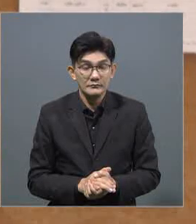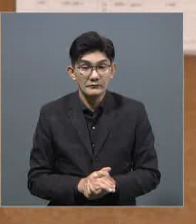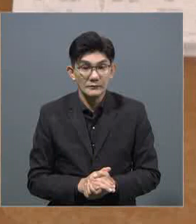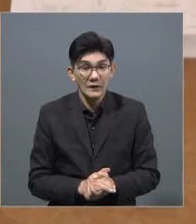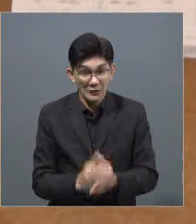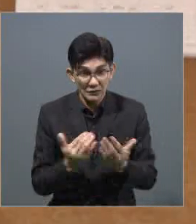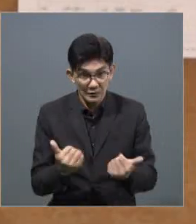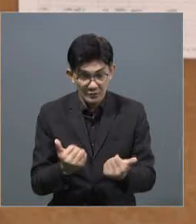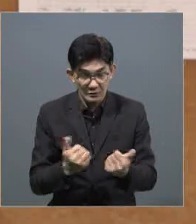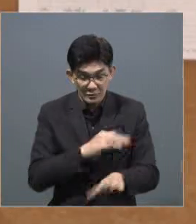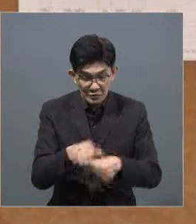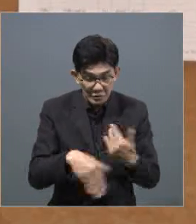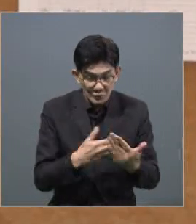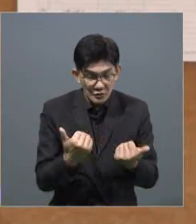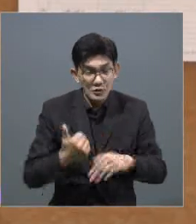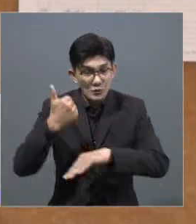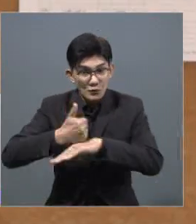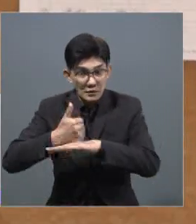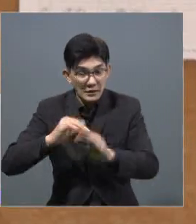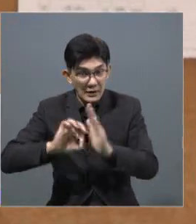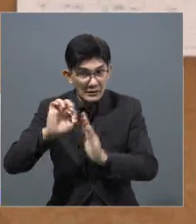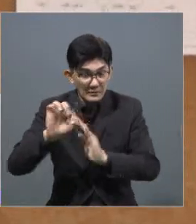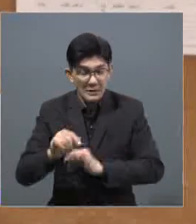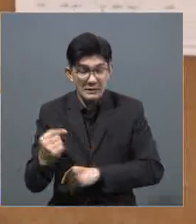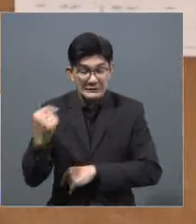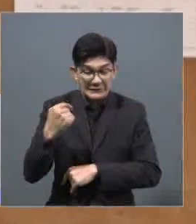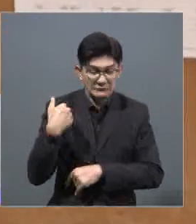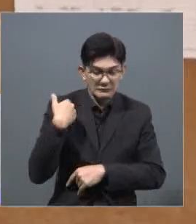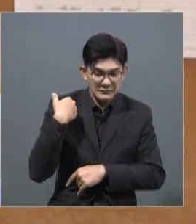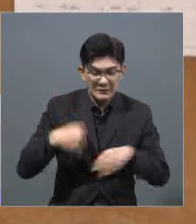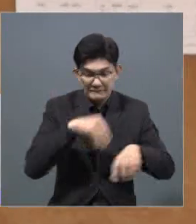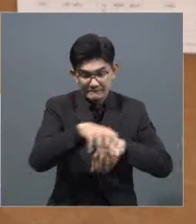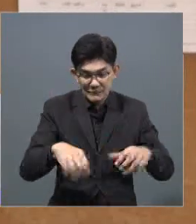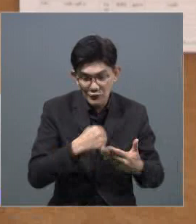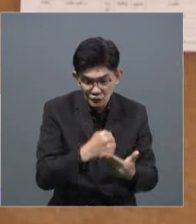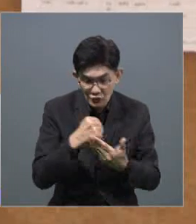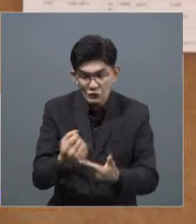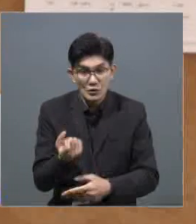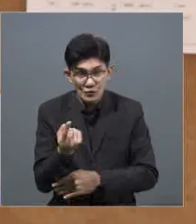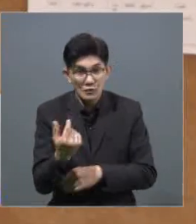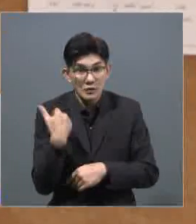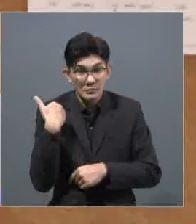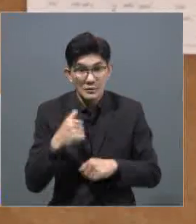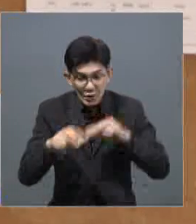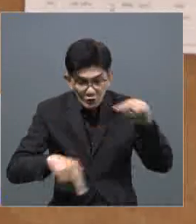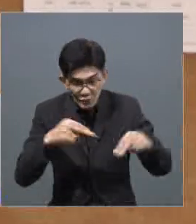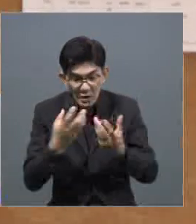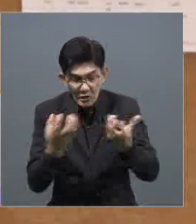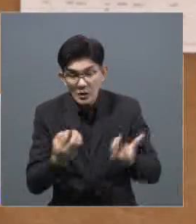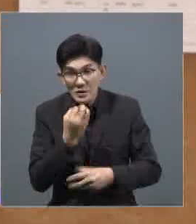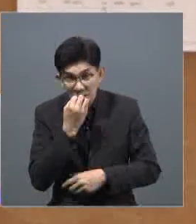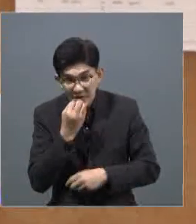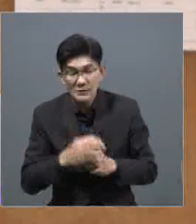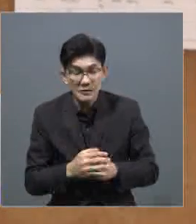แต่ตอนนี้ทุกฝ่ายโดยเฉพาะท่านผู้ว่าการจังหวัดท่านได้สั่งการให้ทุกหน่วยงานเข้าในพื้นที่ทั้งในการดูแลเรื่องอาหารการกินทั้ง